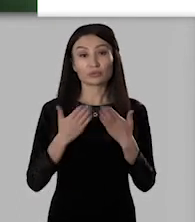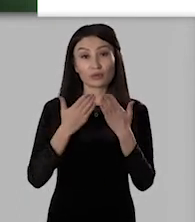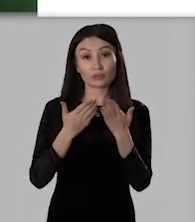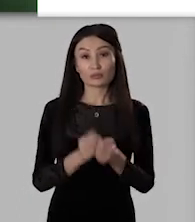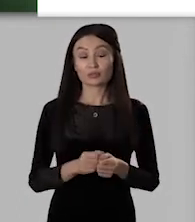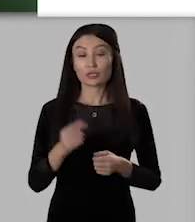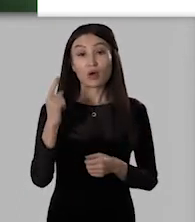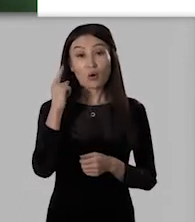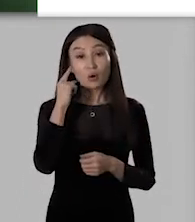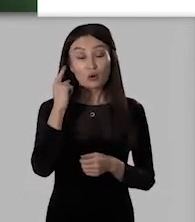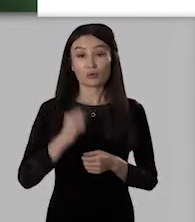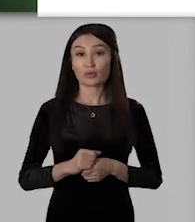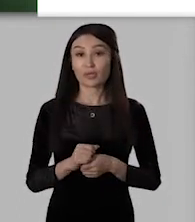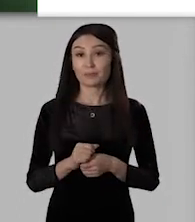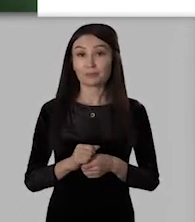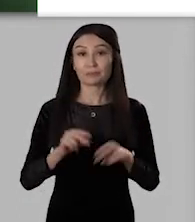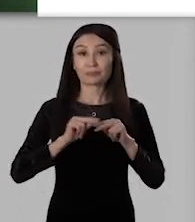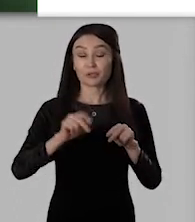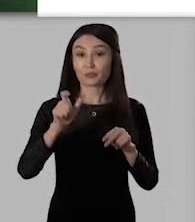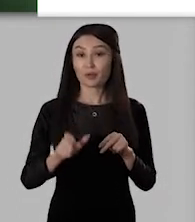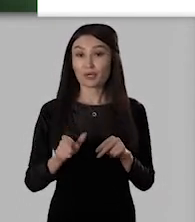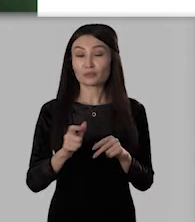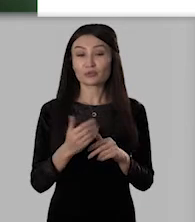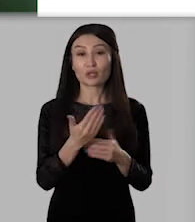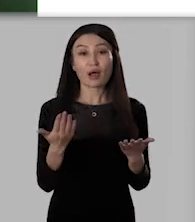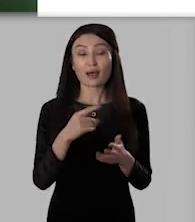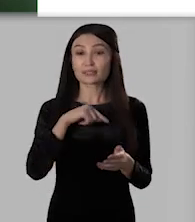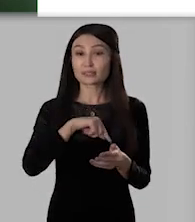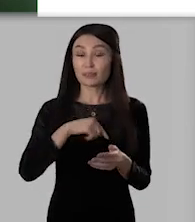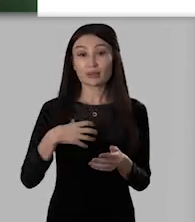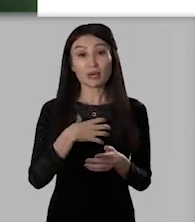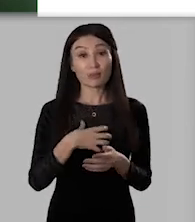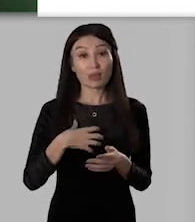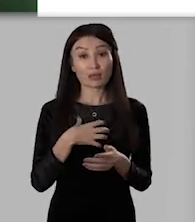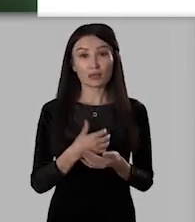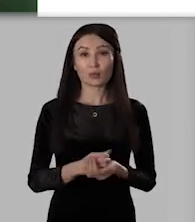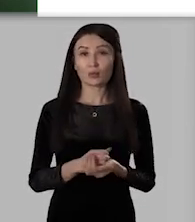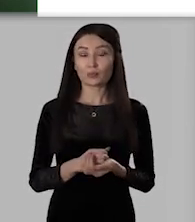Андемесе ойлонгула. Мугалим үчүн кайсы сапаттар маанилүү?